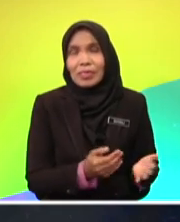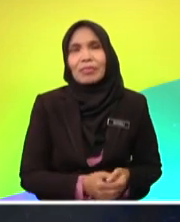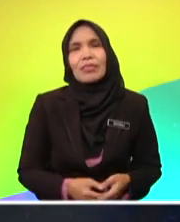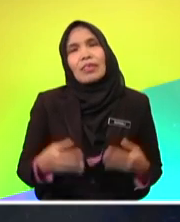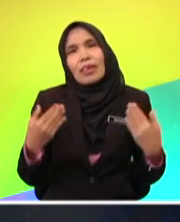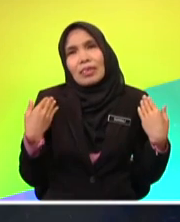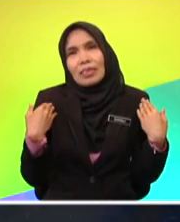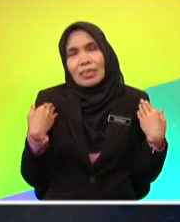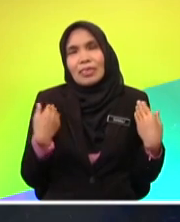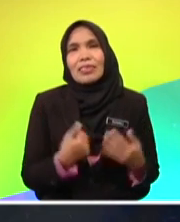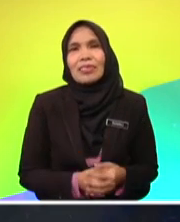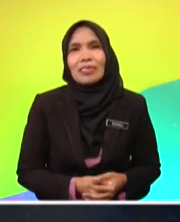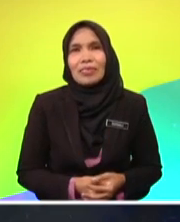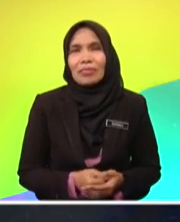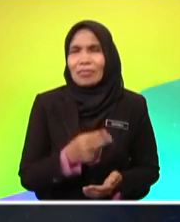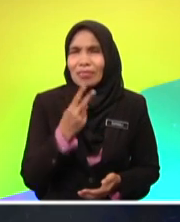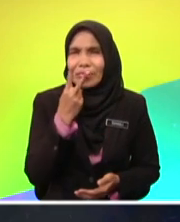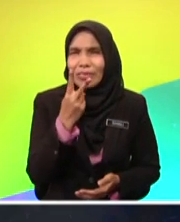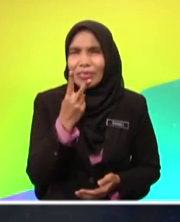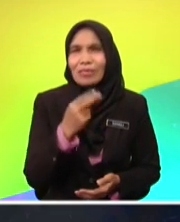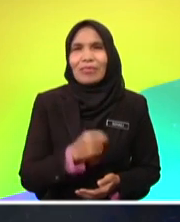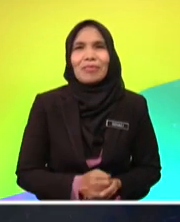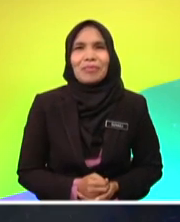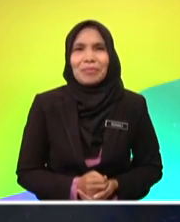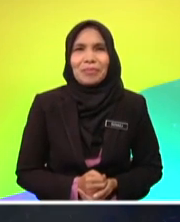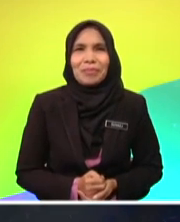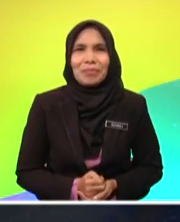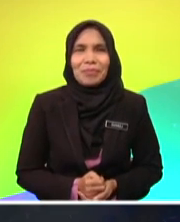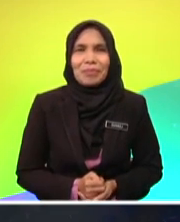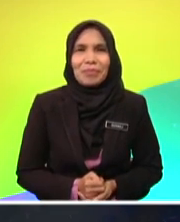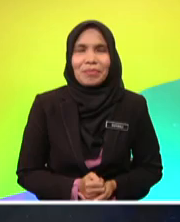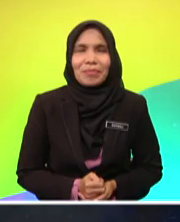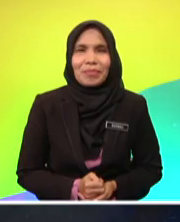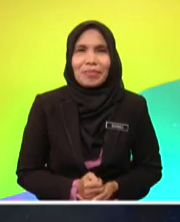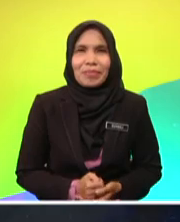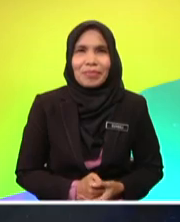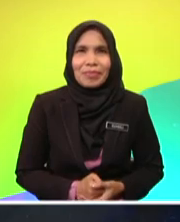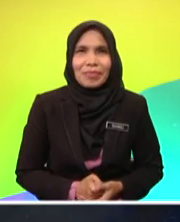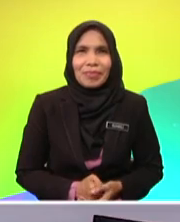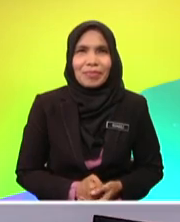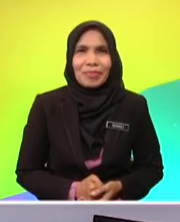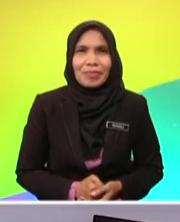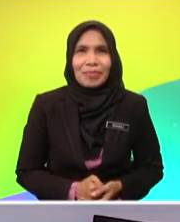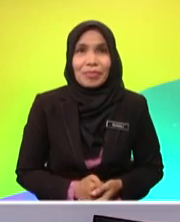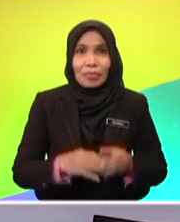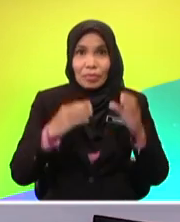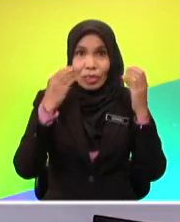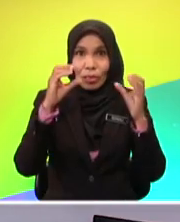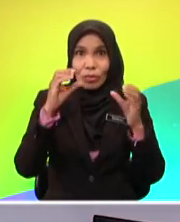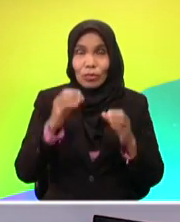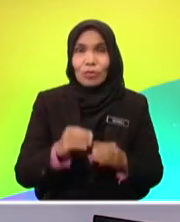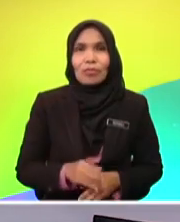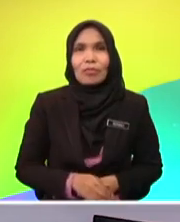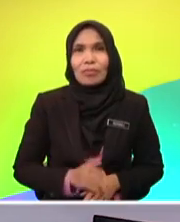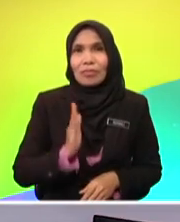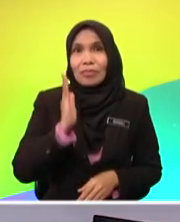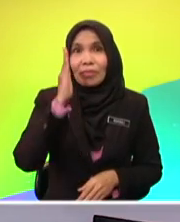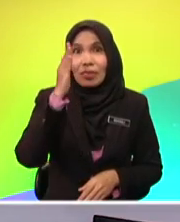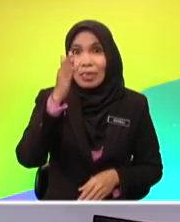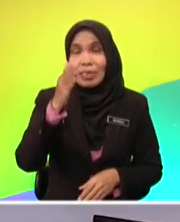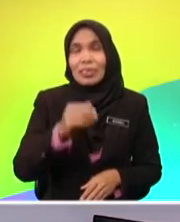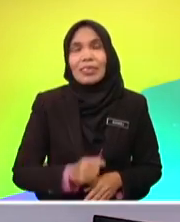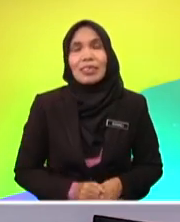sedap. Menarik, menarik sangat. Tunggu masa saja nak makan. Okay, kalau hari ini Kak Rina cemerlang, cikgu akan hadiahkan apa? Jeruk mangga